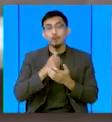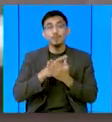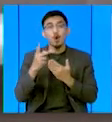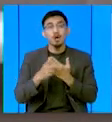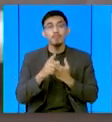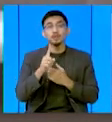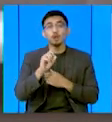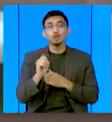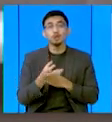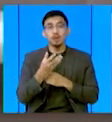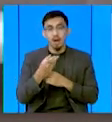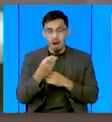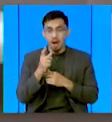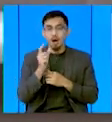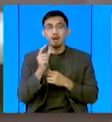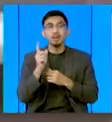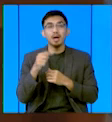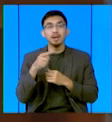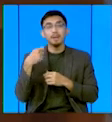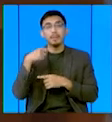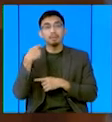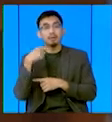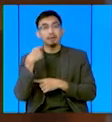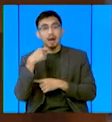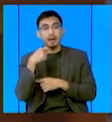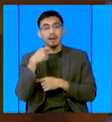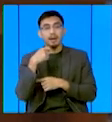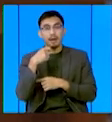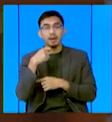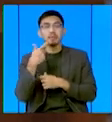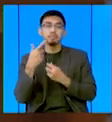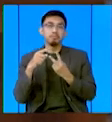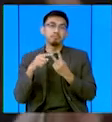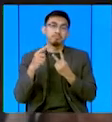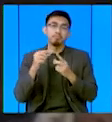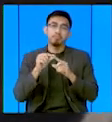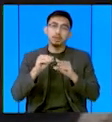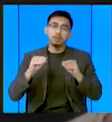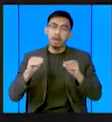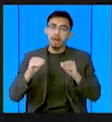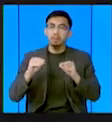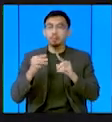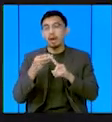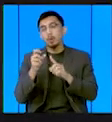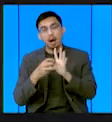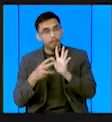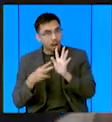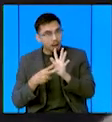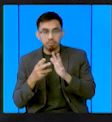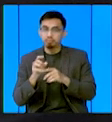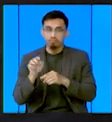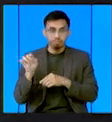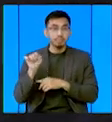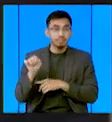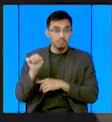oleh oknum Direktorat Jenderal Kementerian ATR BPN dan oknum pegawai BUMN. Dugaan penipuan terjadi pada perjanjian kerjasama